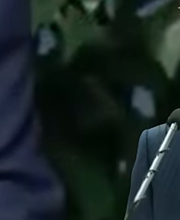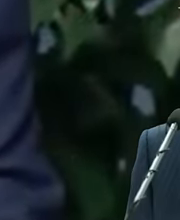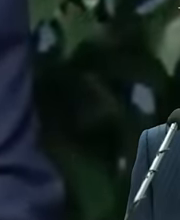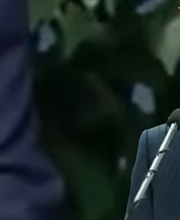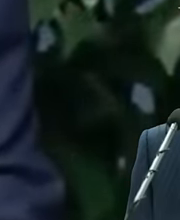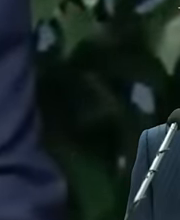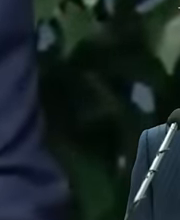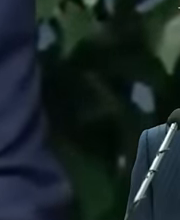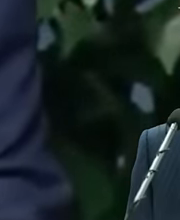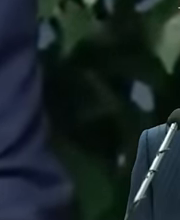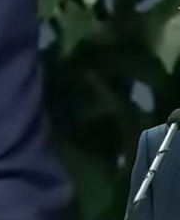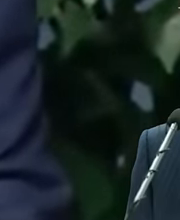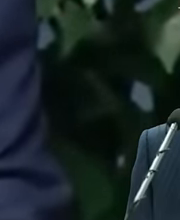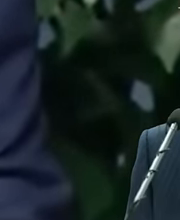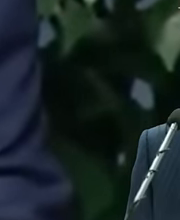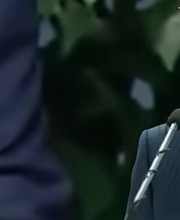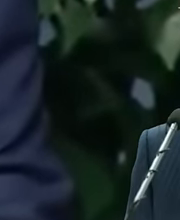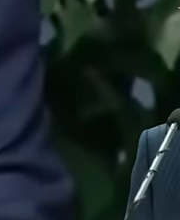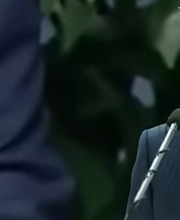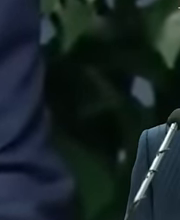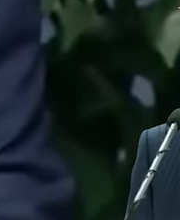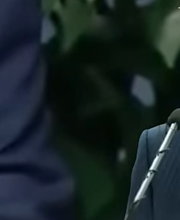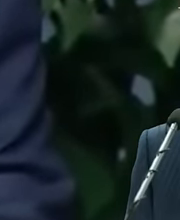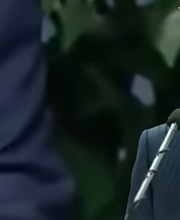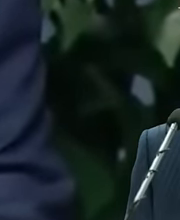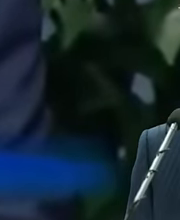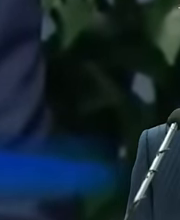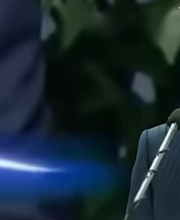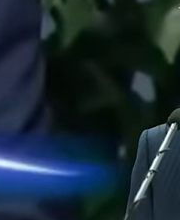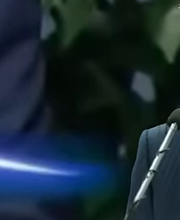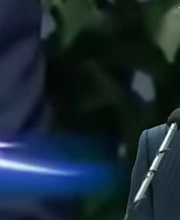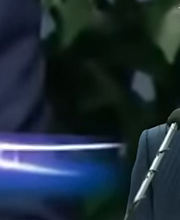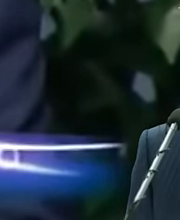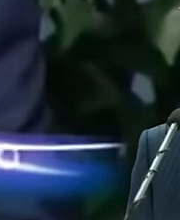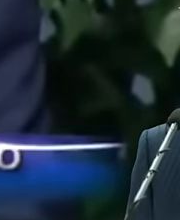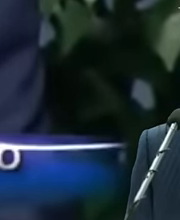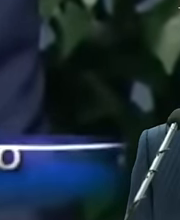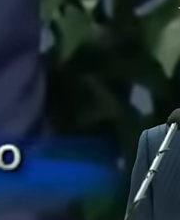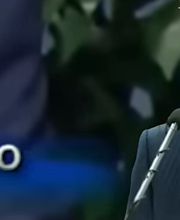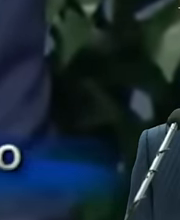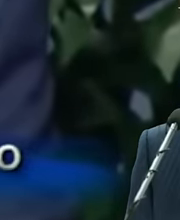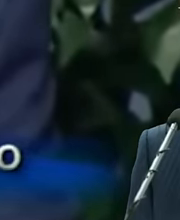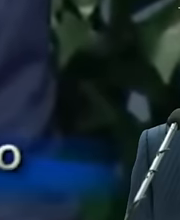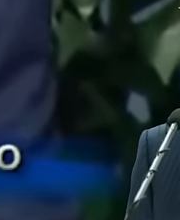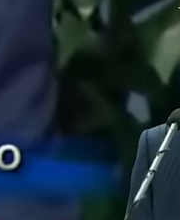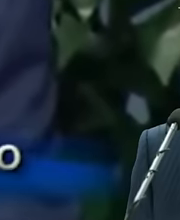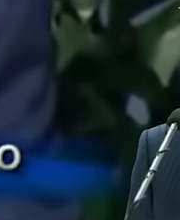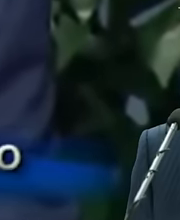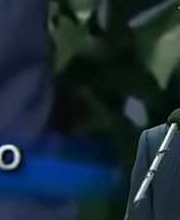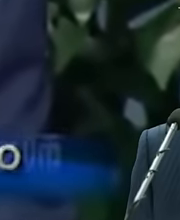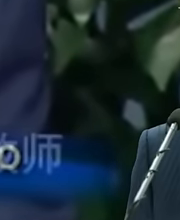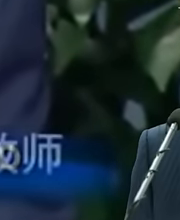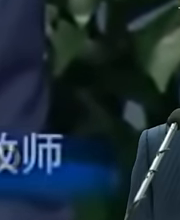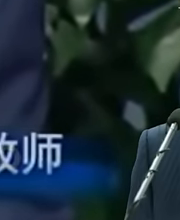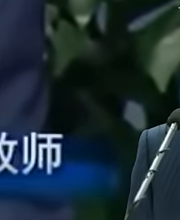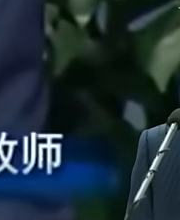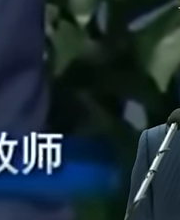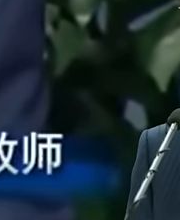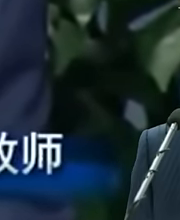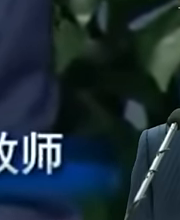난 우리 당회장 오스트레일리아에 갔다 온 비디오가 나오는 줄 알고